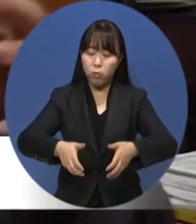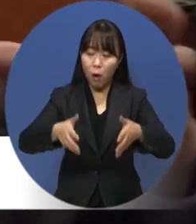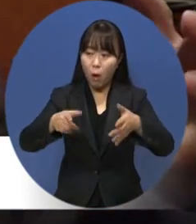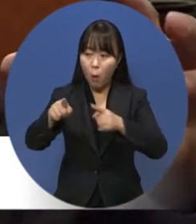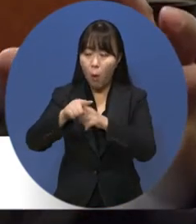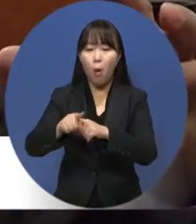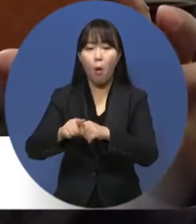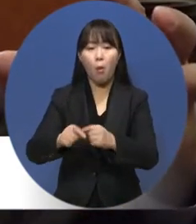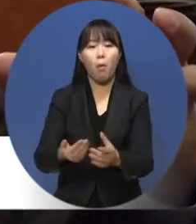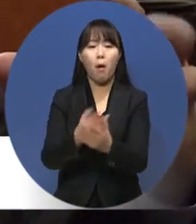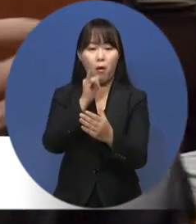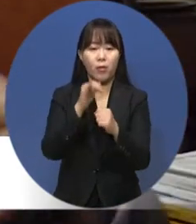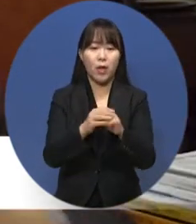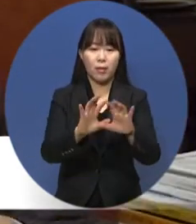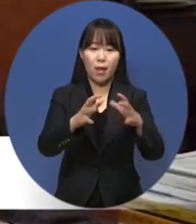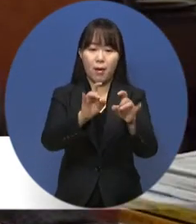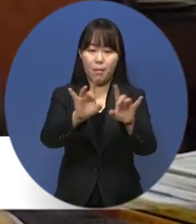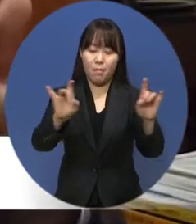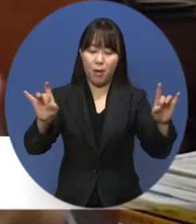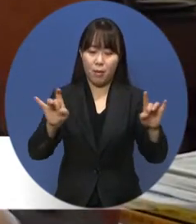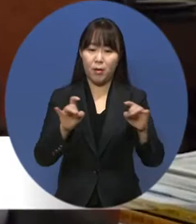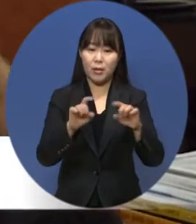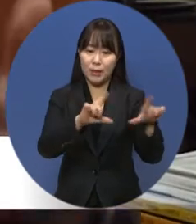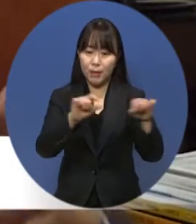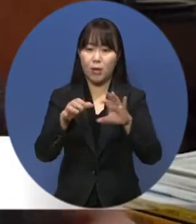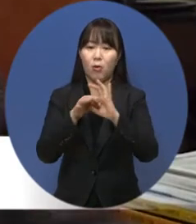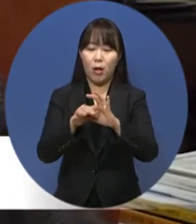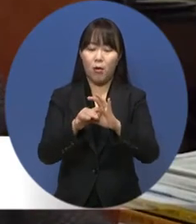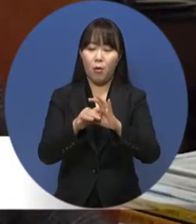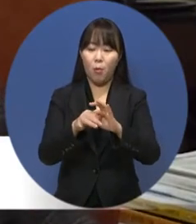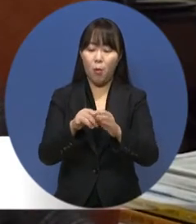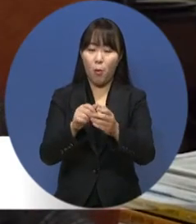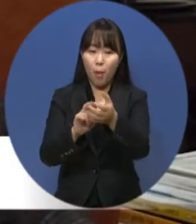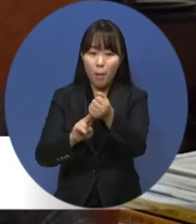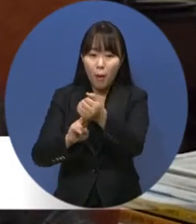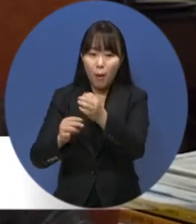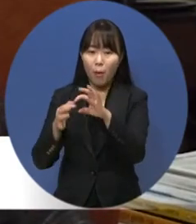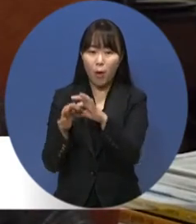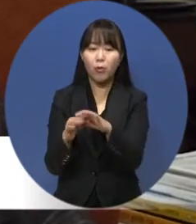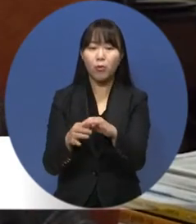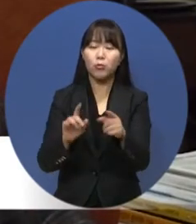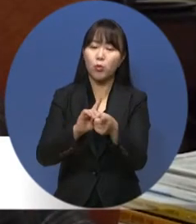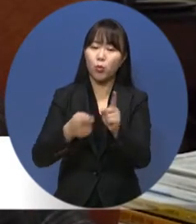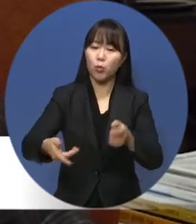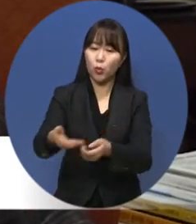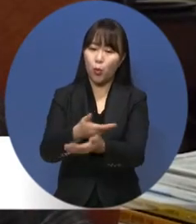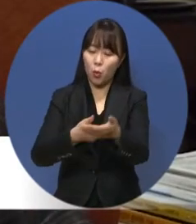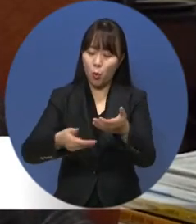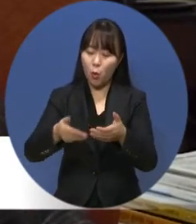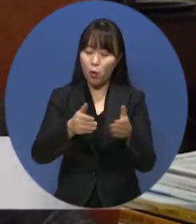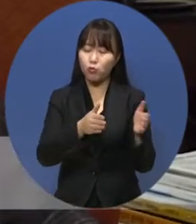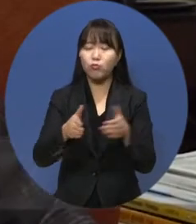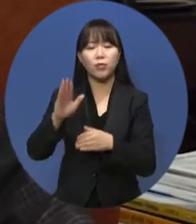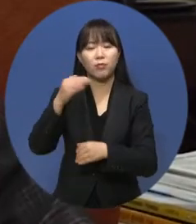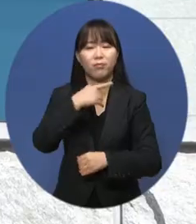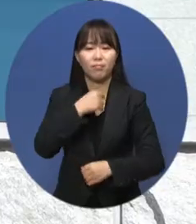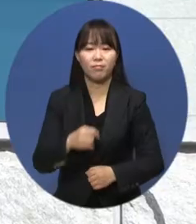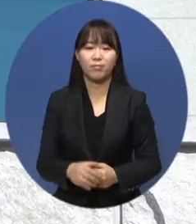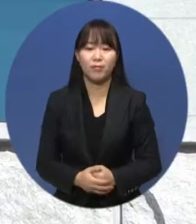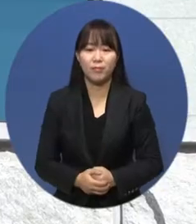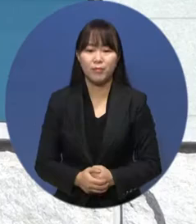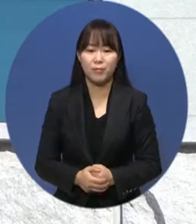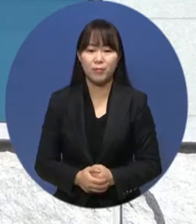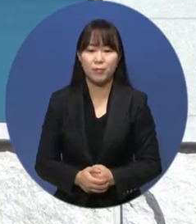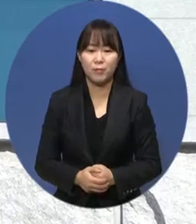나라별로 음식들에 대해서 바다의 정도 해가지고 그 일을 장난 만들어도 자기들도 그런걸 얻는 만들어도 좋고 그 돈